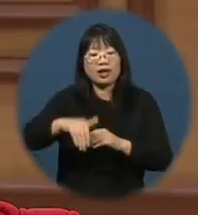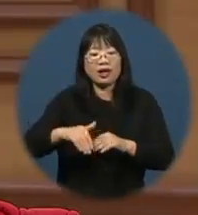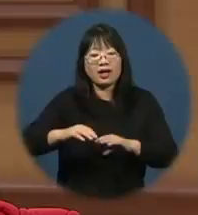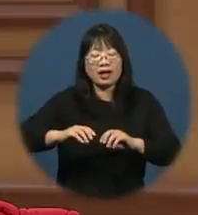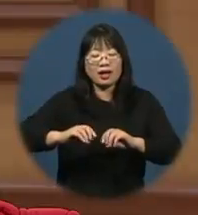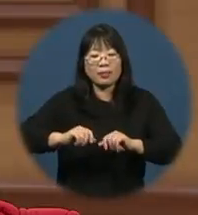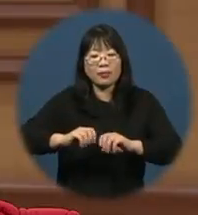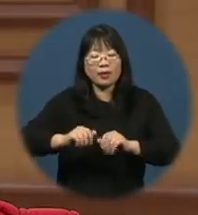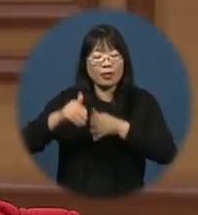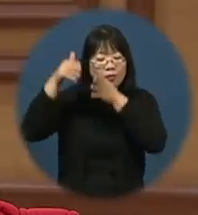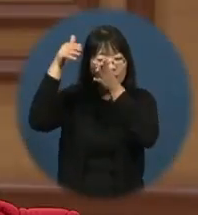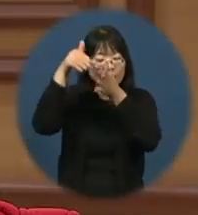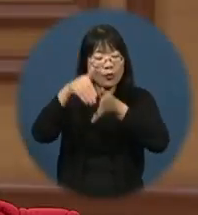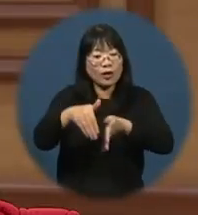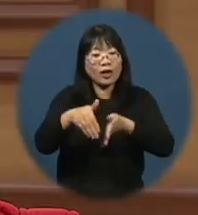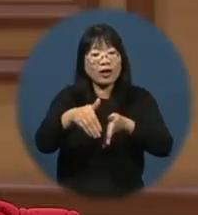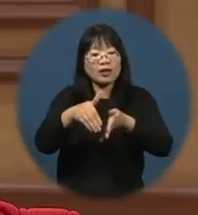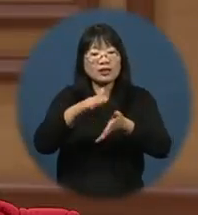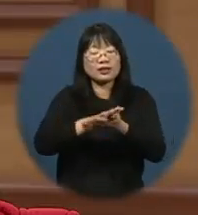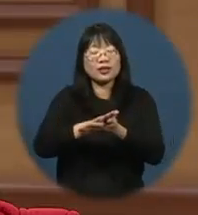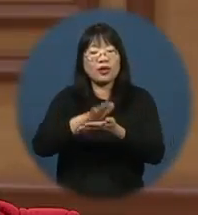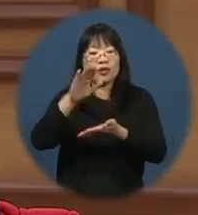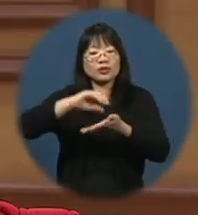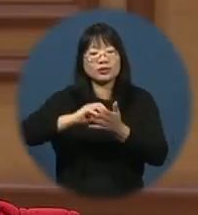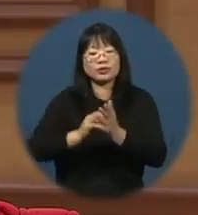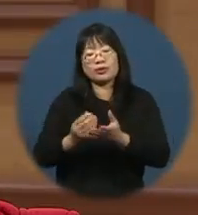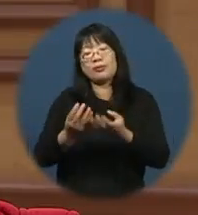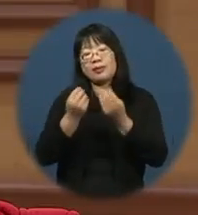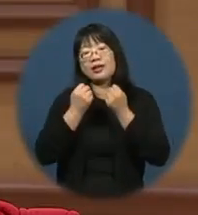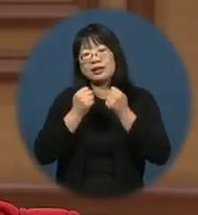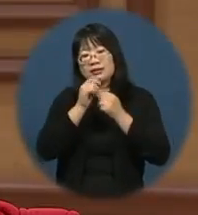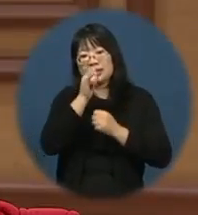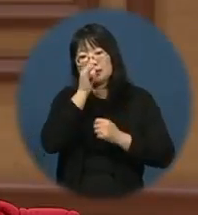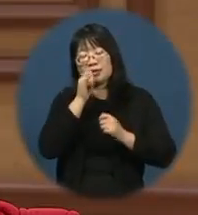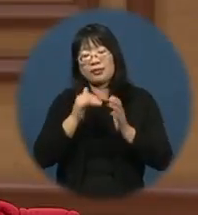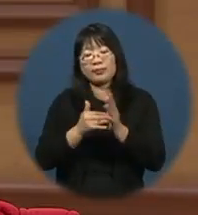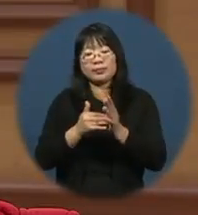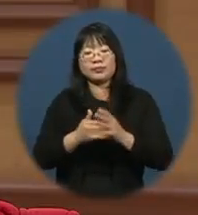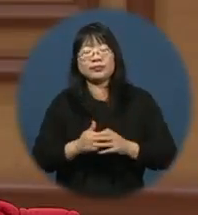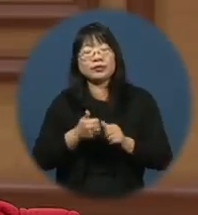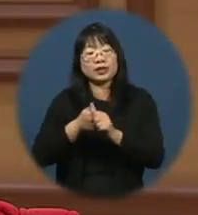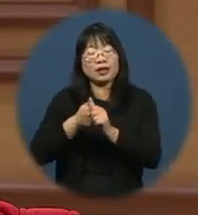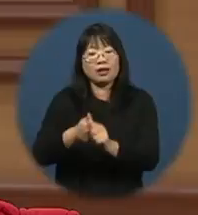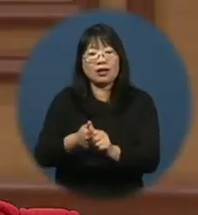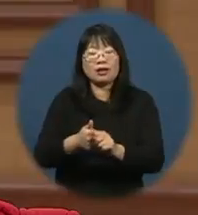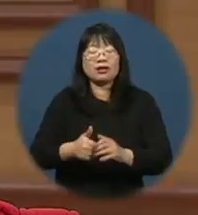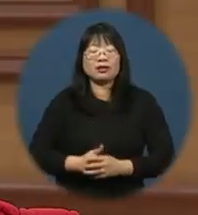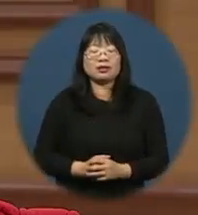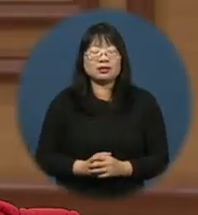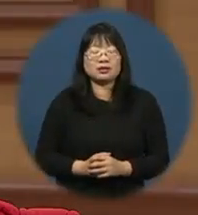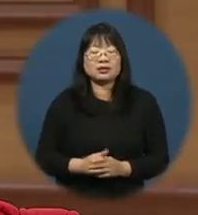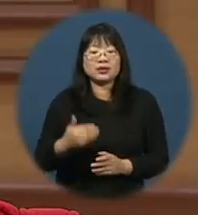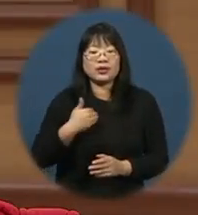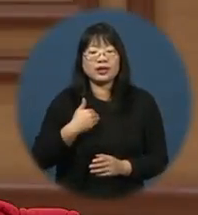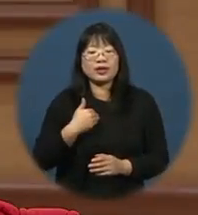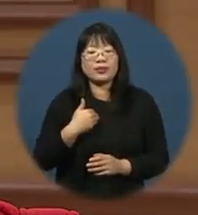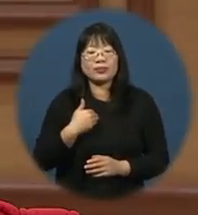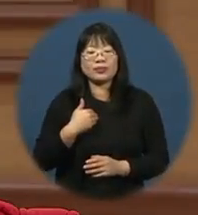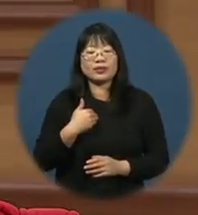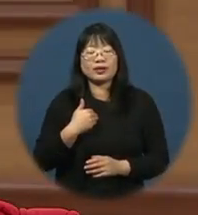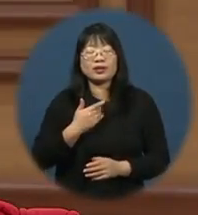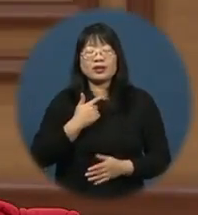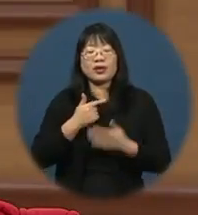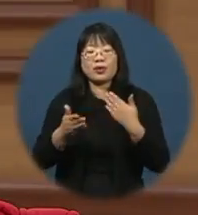지표로 향하는 열이 그만큼 많아지는 것입니다. 그렇군요. 따라서 저희들이 겪고 있는